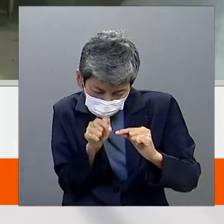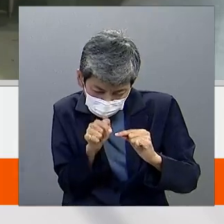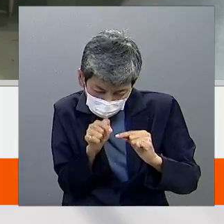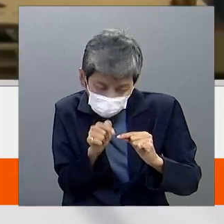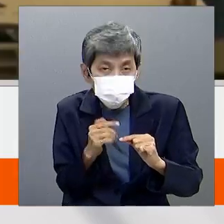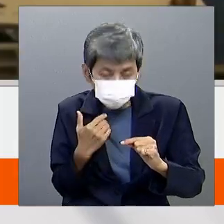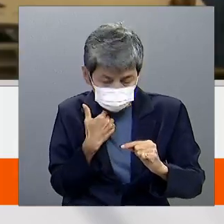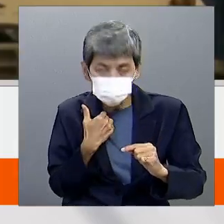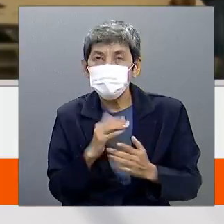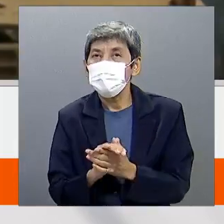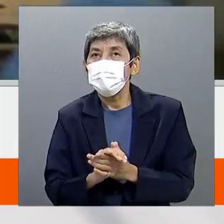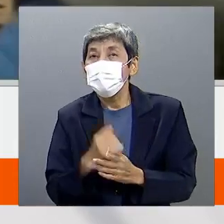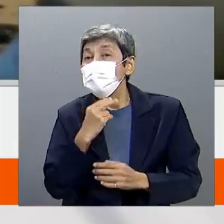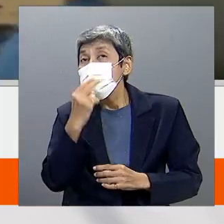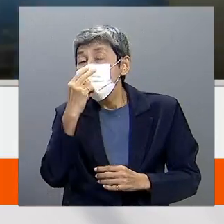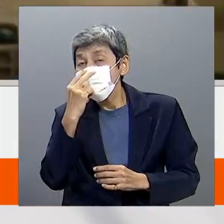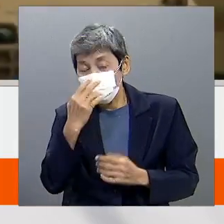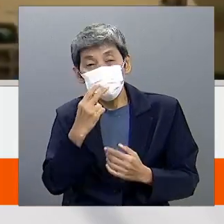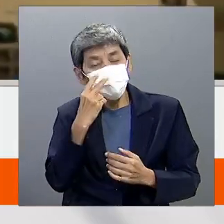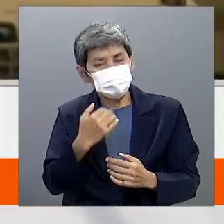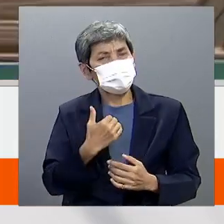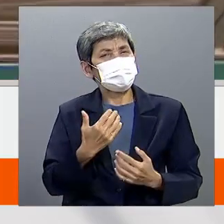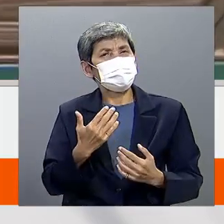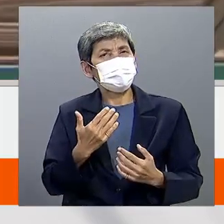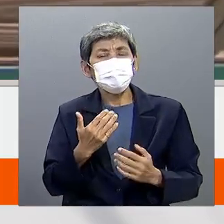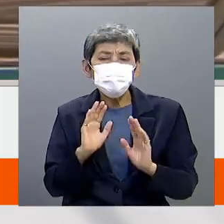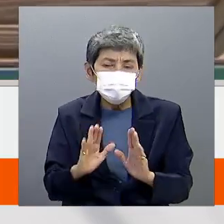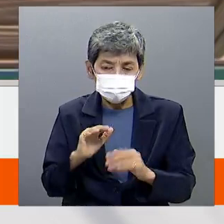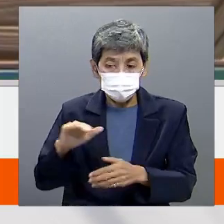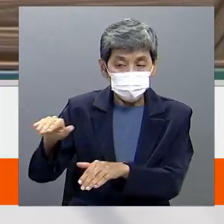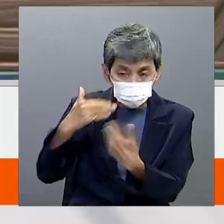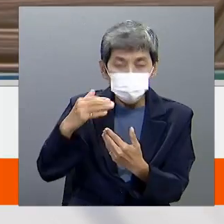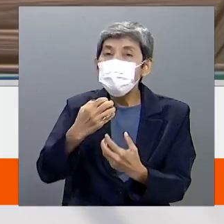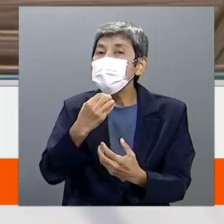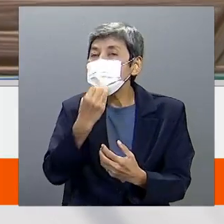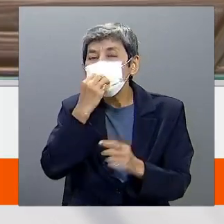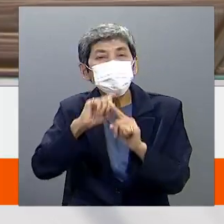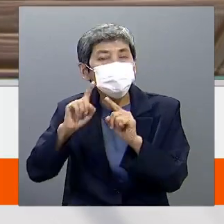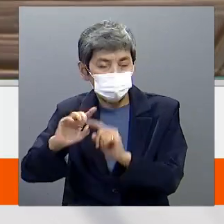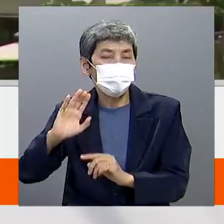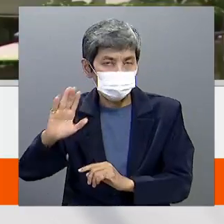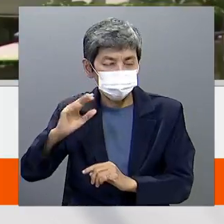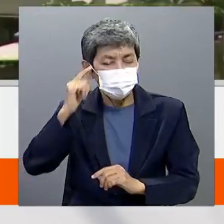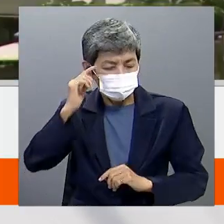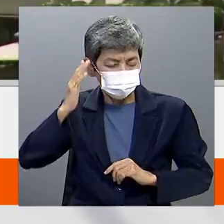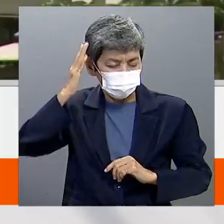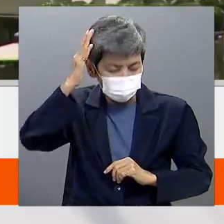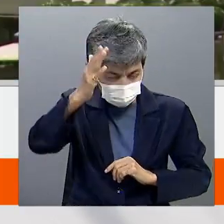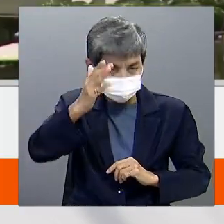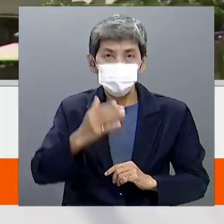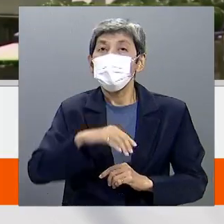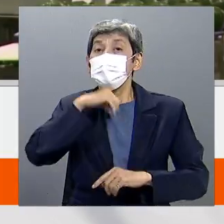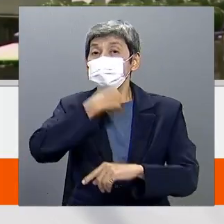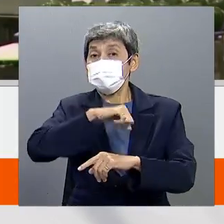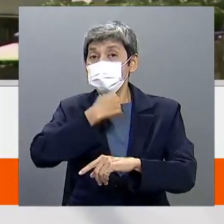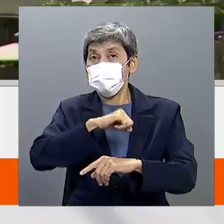แต่ย้อนกลับไปมันก็จะทำถ้าชะลอการนำเข้าสินค้าต่างๆเหล่านี้ในอนาคตเนี่ยเศรษฐกิจของไต้หวันนะจะใช้เวลานานมาก